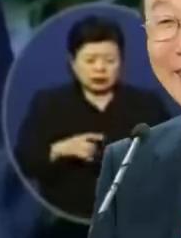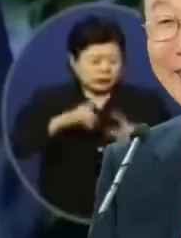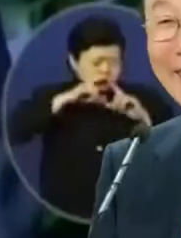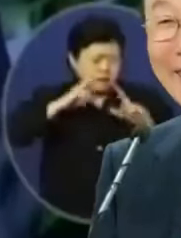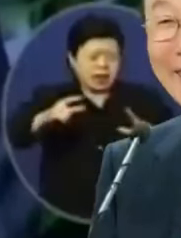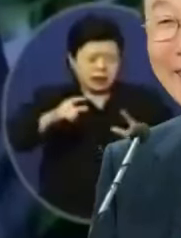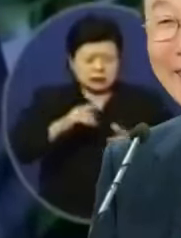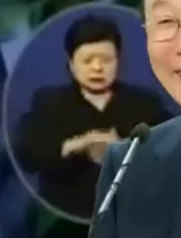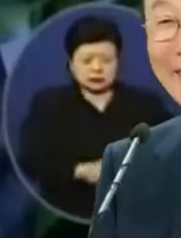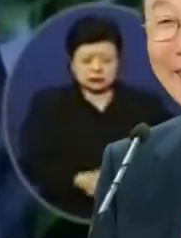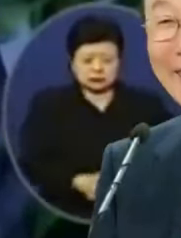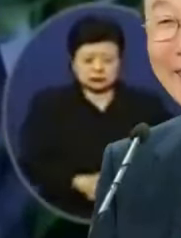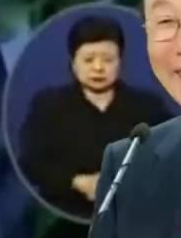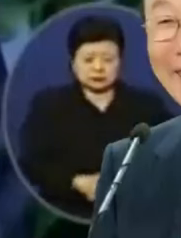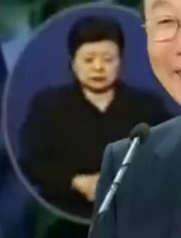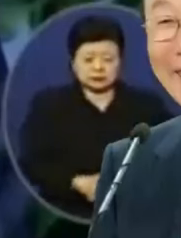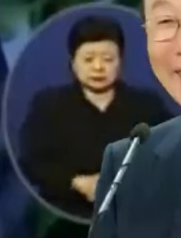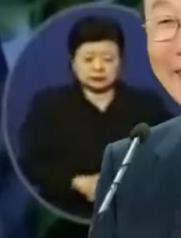순간이었습니다.